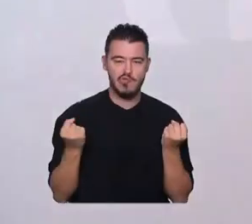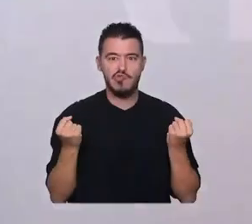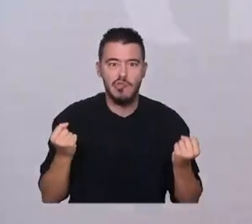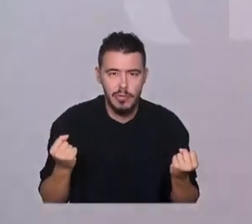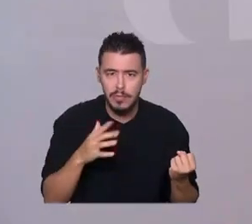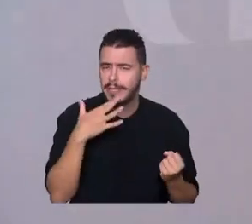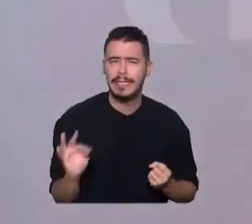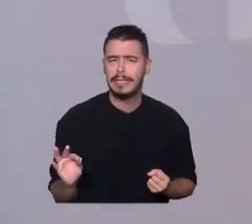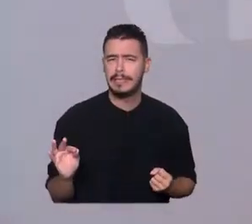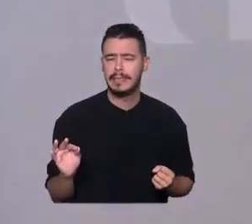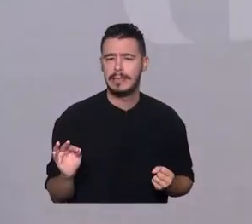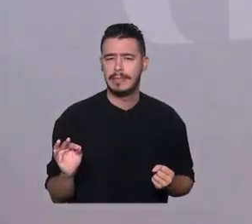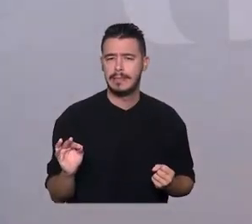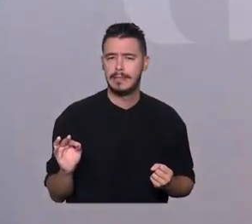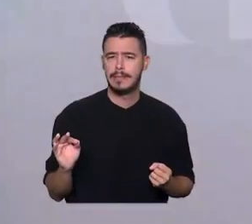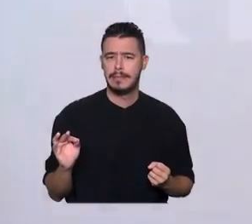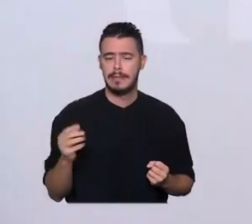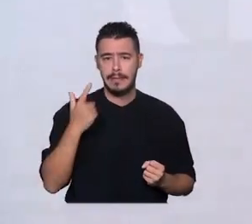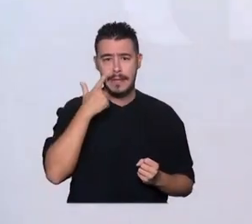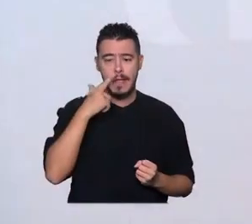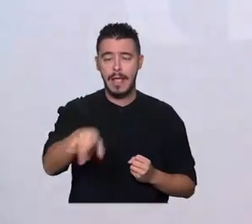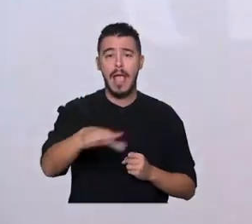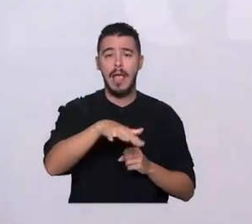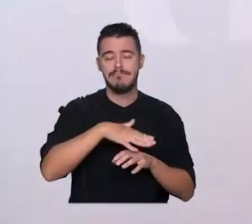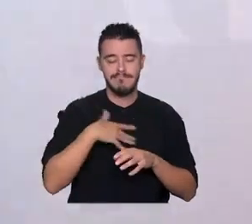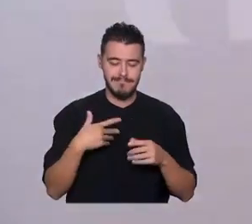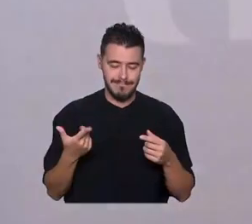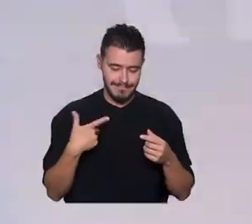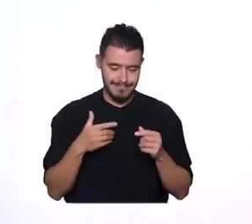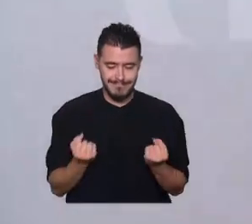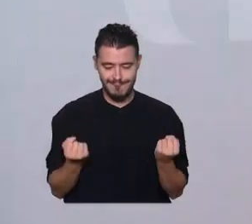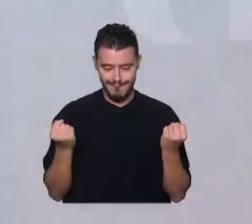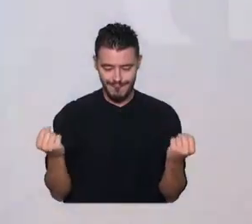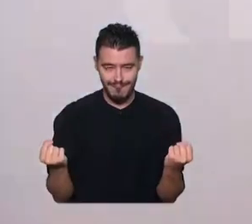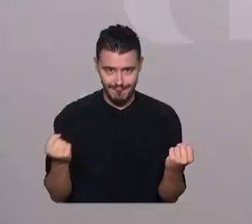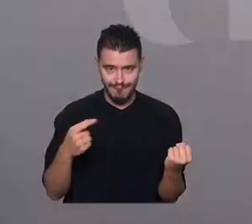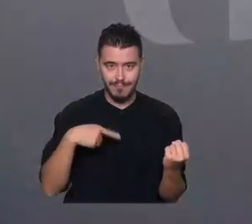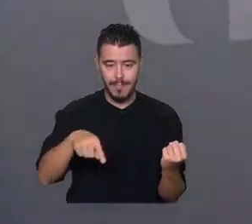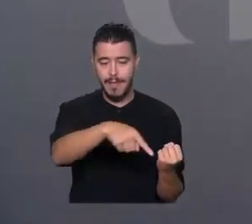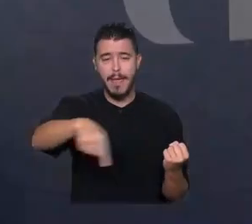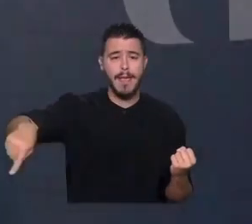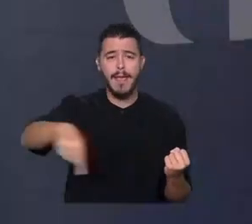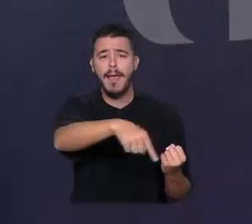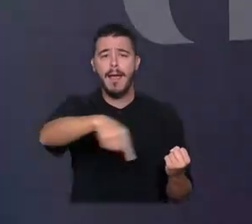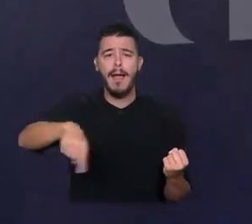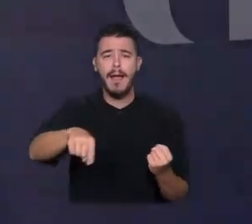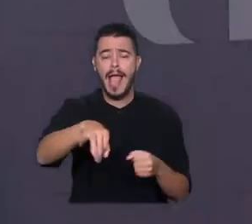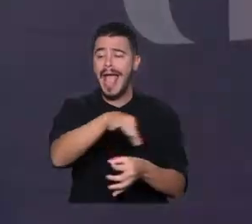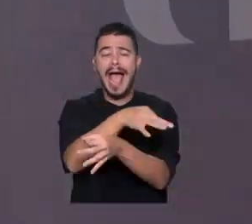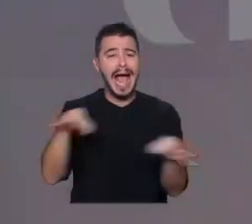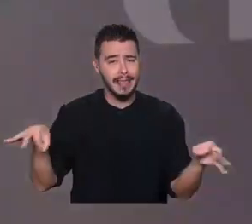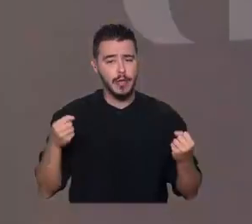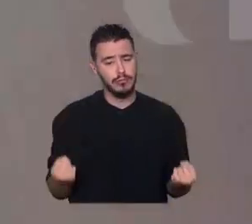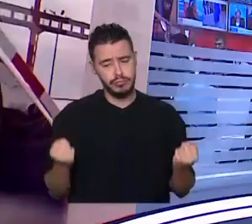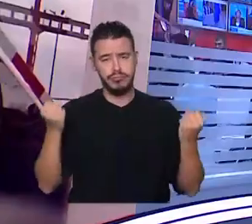μετά τις γραμμές, για να μπορέσει να φύγει από τις γραμμές το όποιο όχημα, και